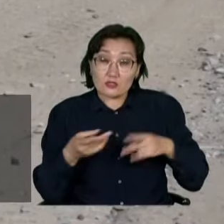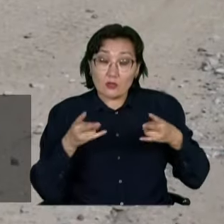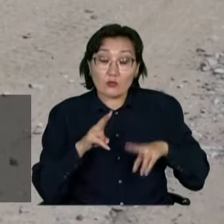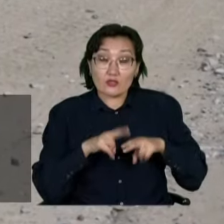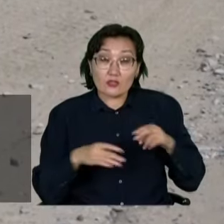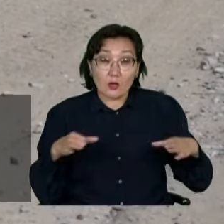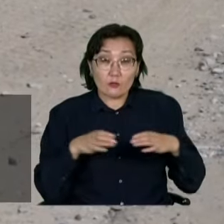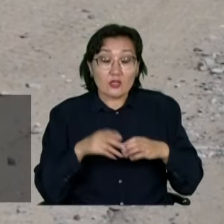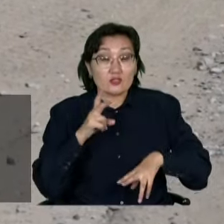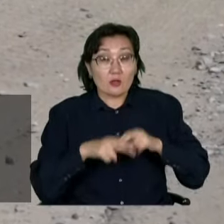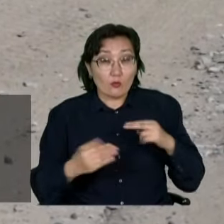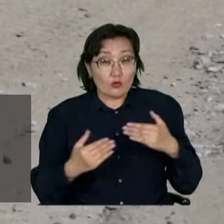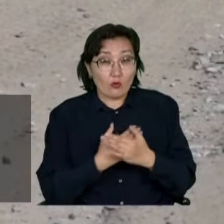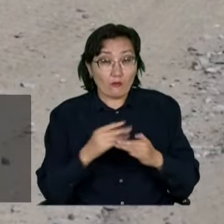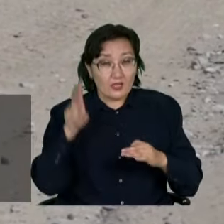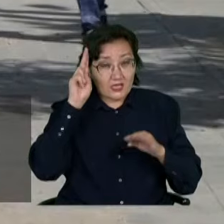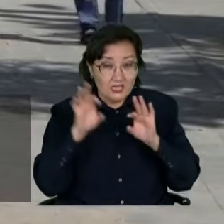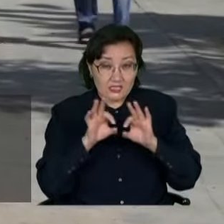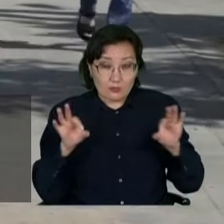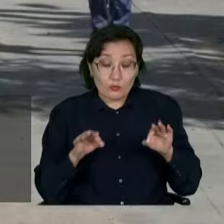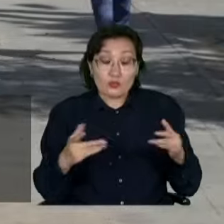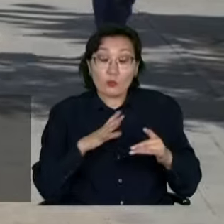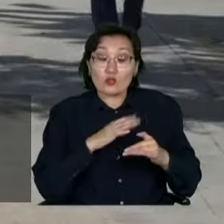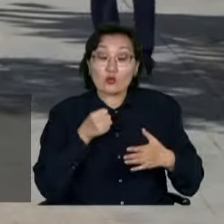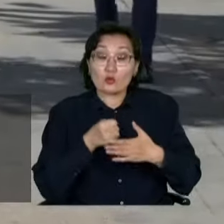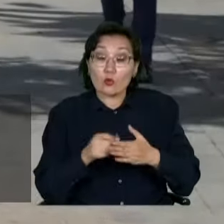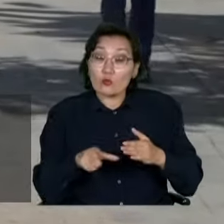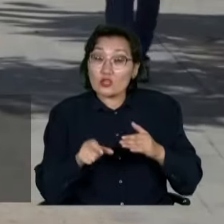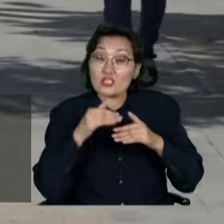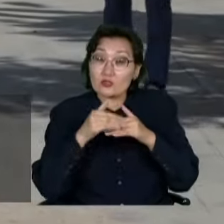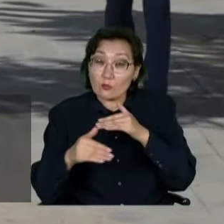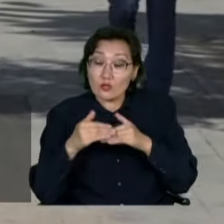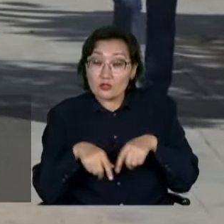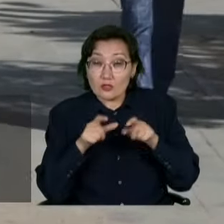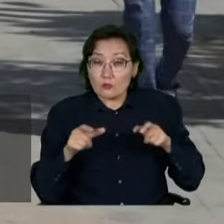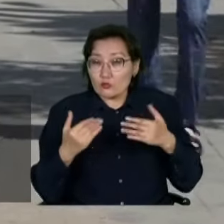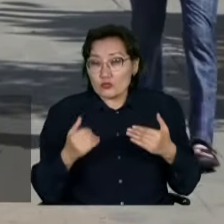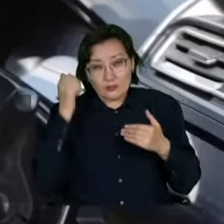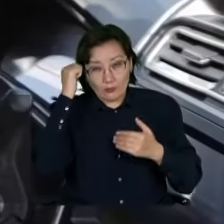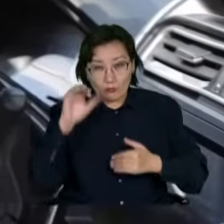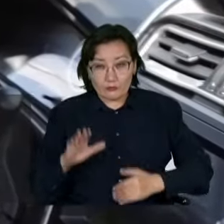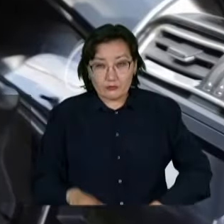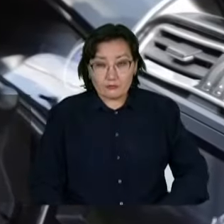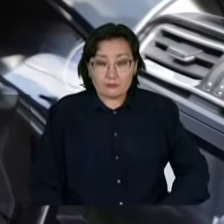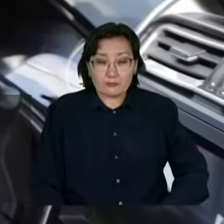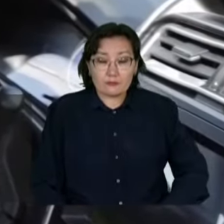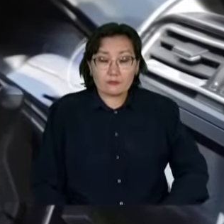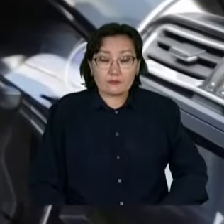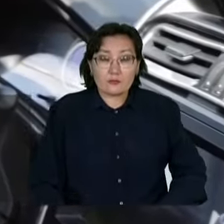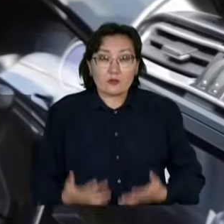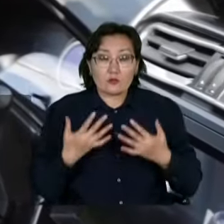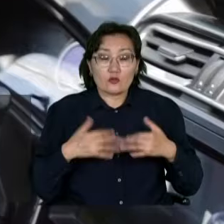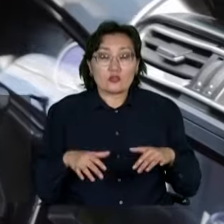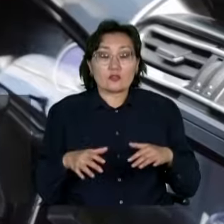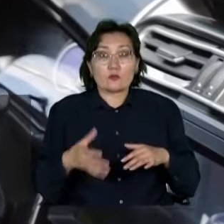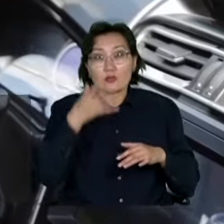подрядчик, прокладывавший новую канализацию. Каким было додорожное полотно, люди уже не помнят. Да мы уже забыли,